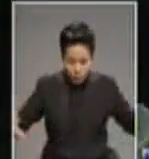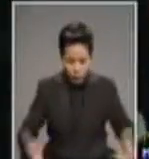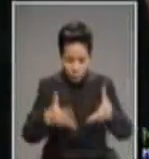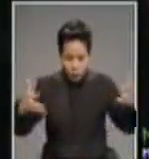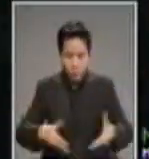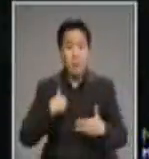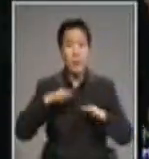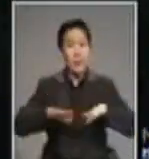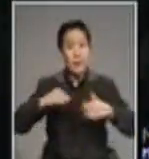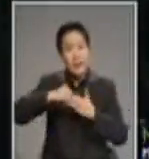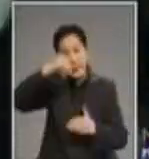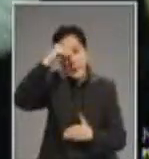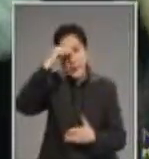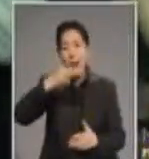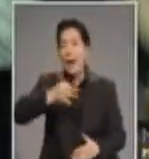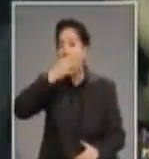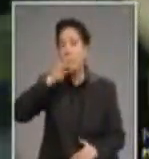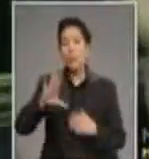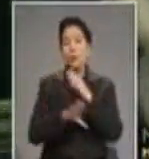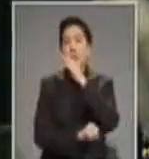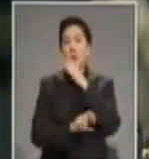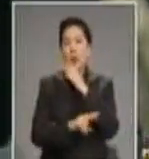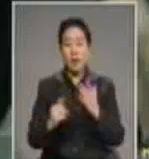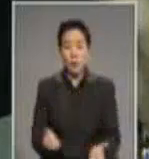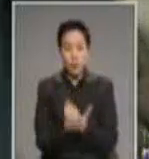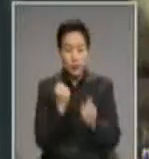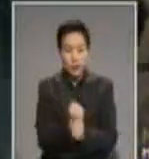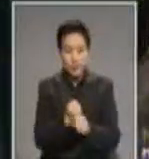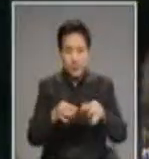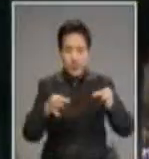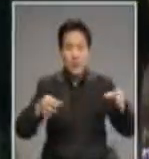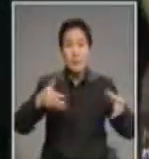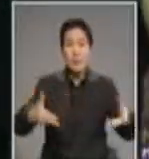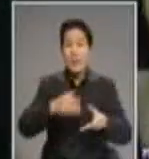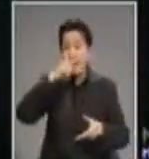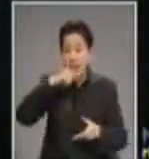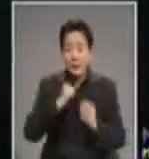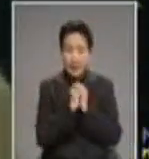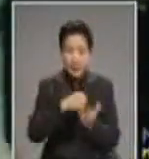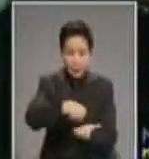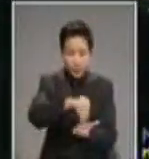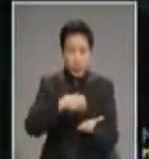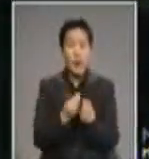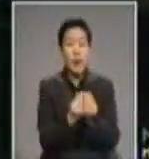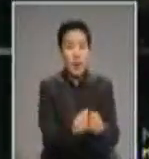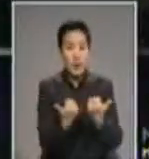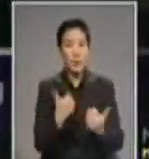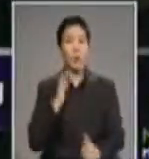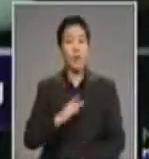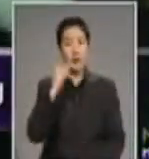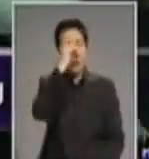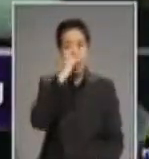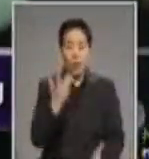ๆนักเรียนจากวิทยาลัยอาชีวสุราษฎร์ธานีอาสามาช่วยทำผัดไทยและขนมจีนแจกจ่ายให้กับผู้ประสบภัยและยังมีศิลปินดารานัก